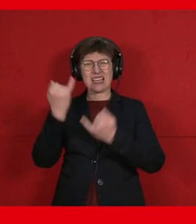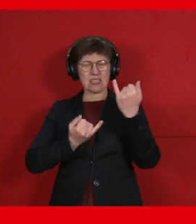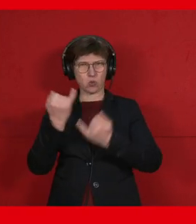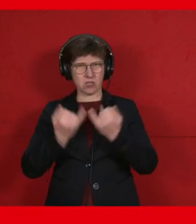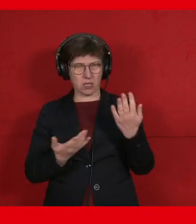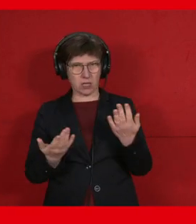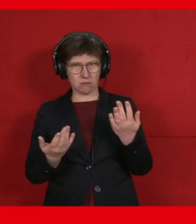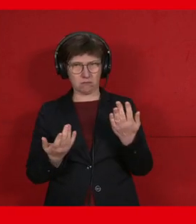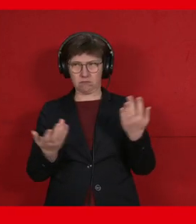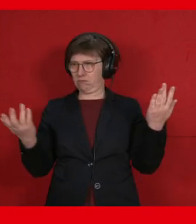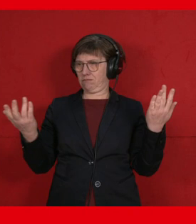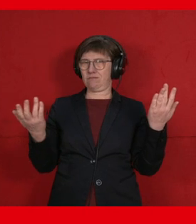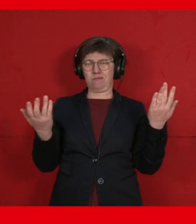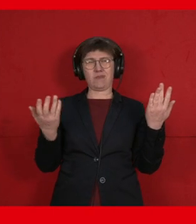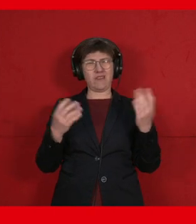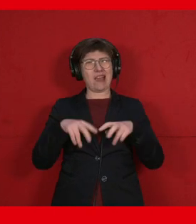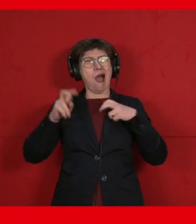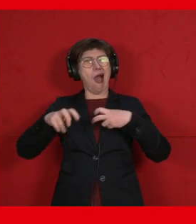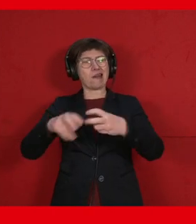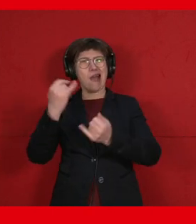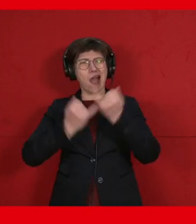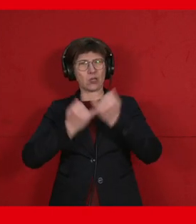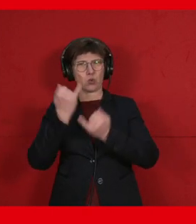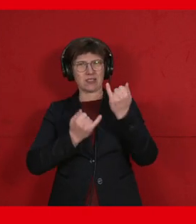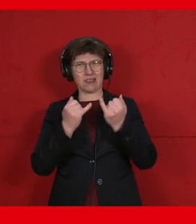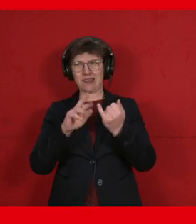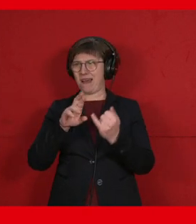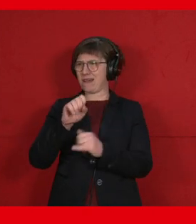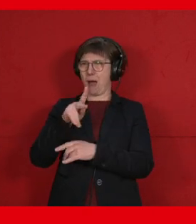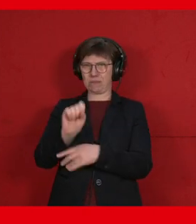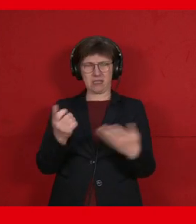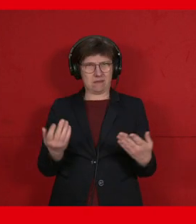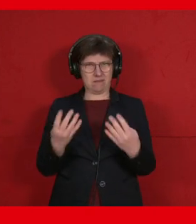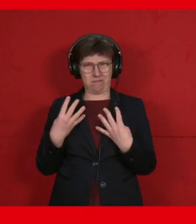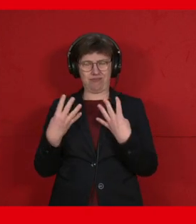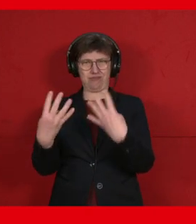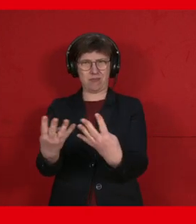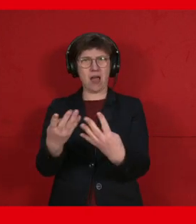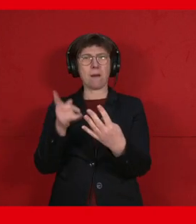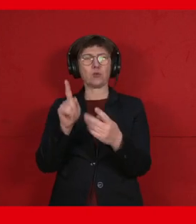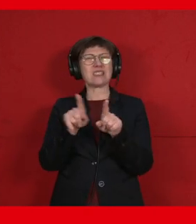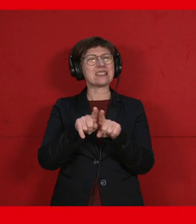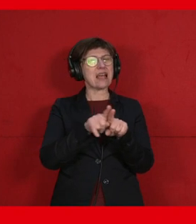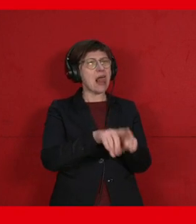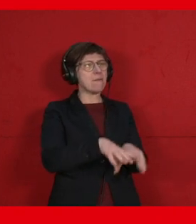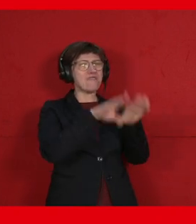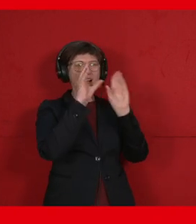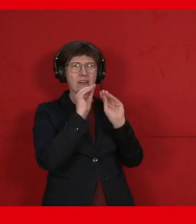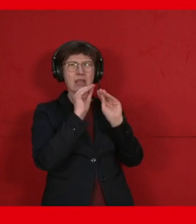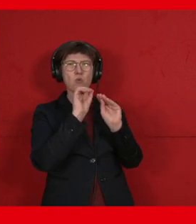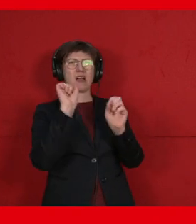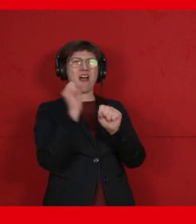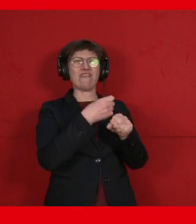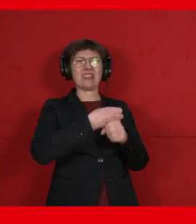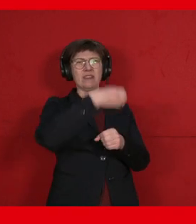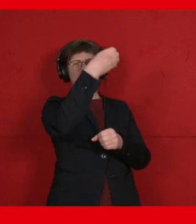Industrie, an dieser Stelle dann Agrarindustrie. Und dann muss ich das aber auch genauso wahrnehmen wie das Windrad,